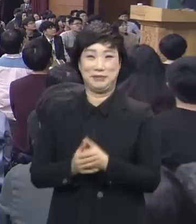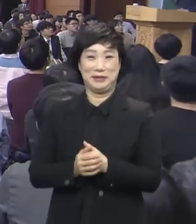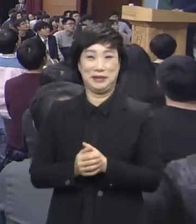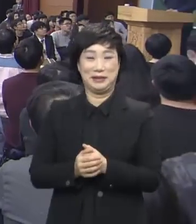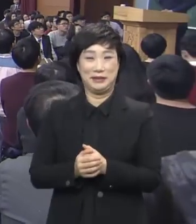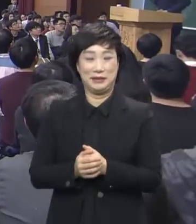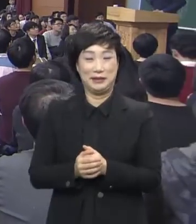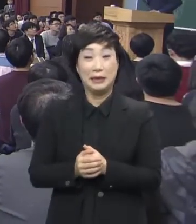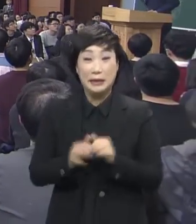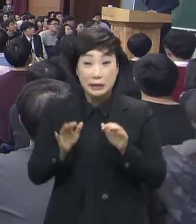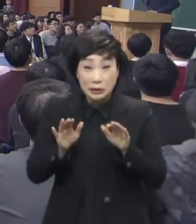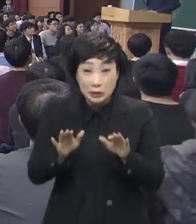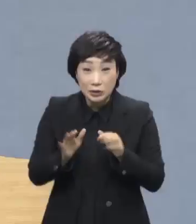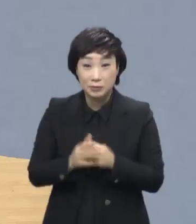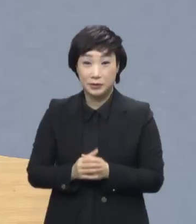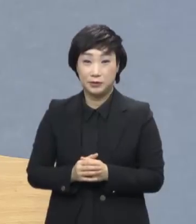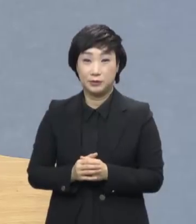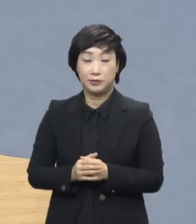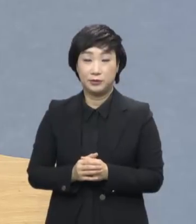그러면